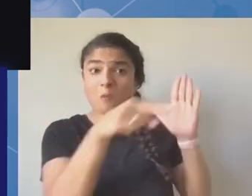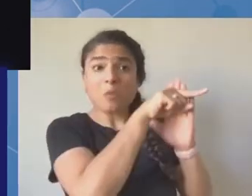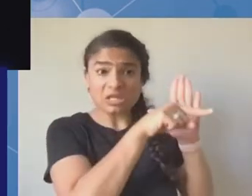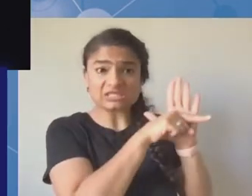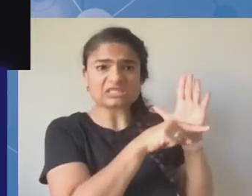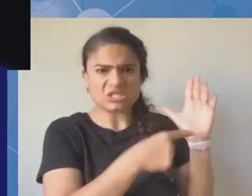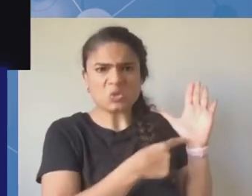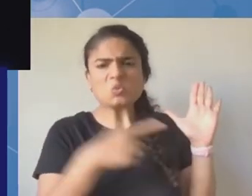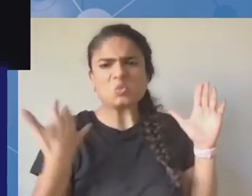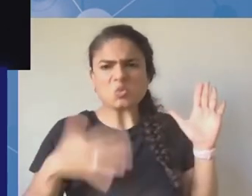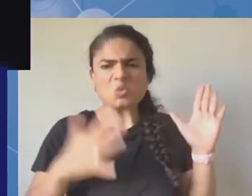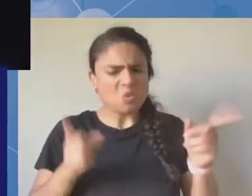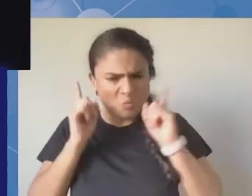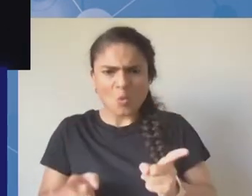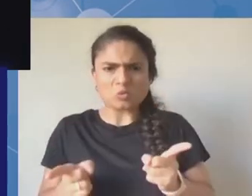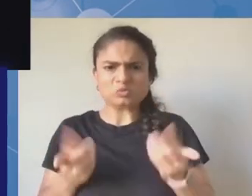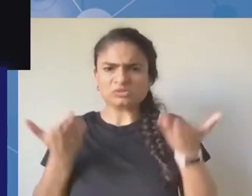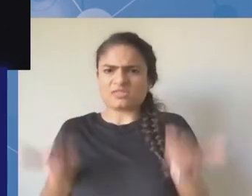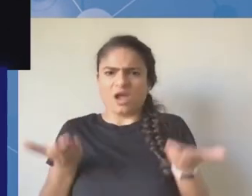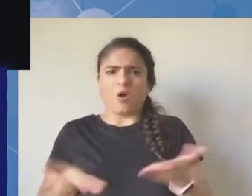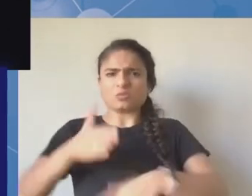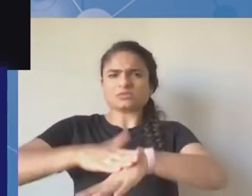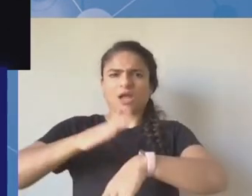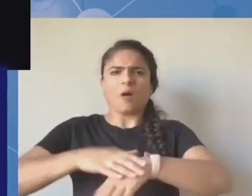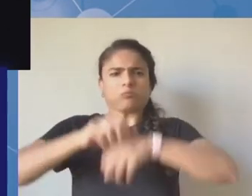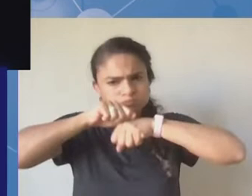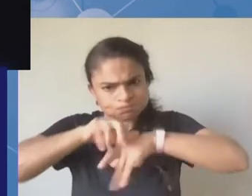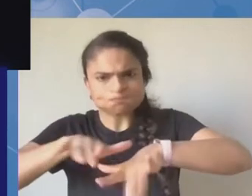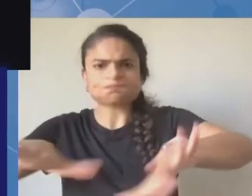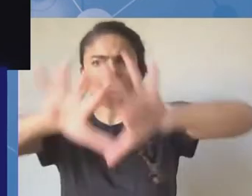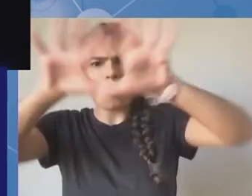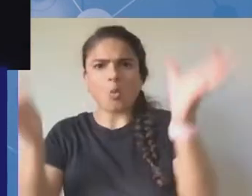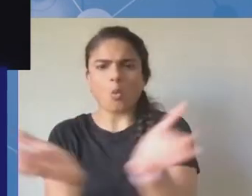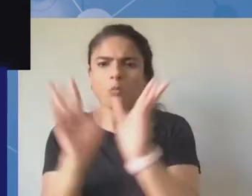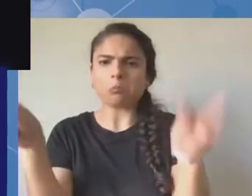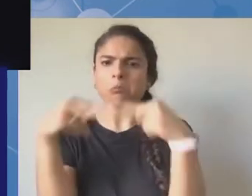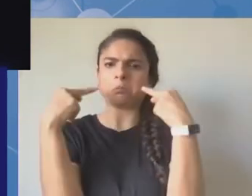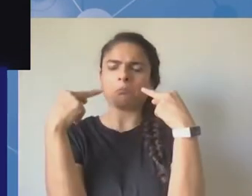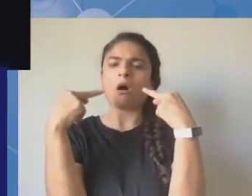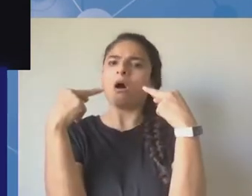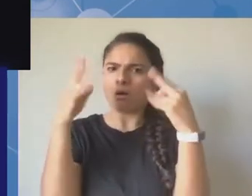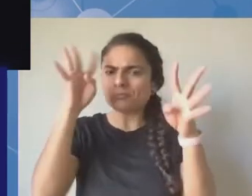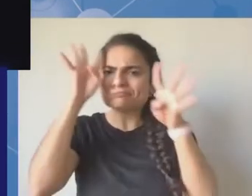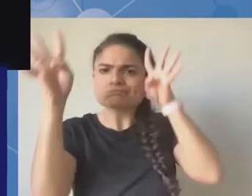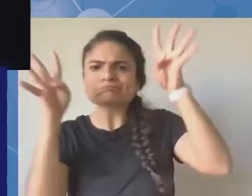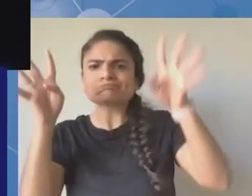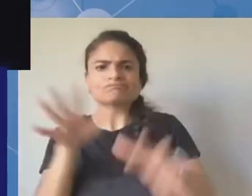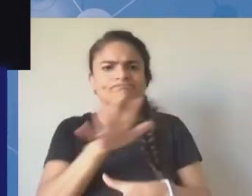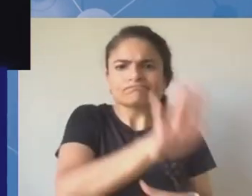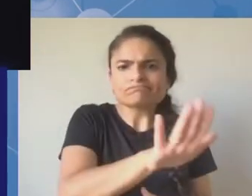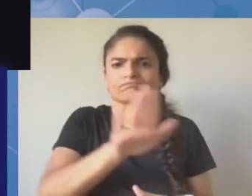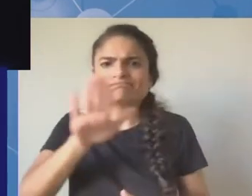في المستقبل أن من يتحكم في الماضي يتحكم في المستقبل، ومن يتحكم في الحاضر فيتحكم